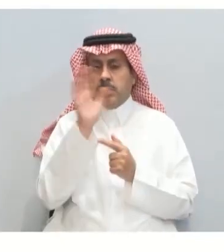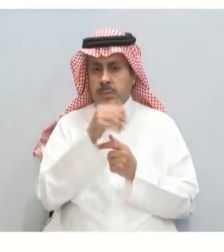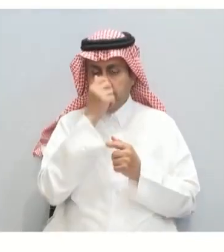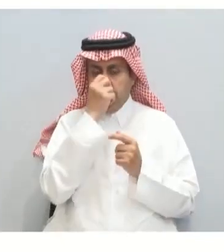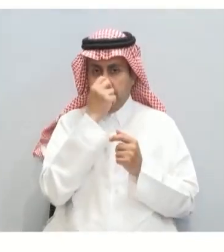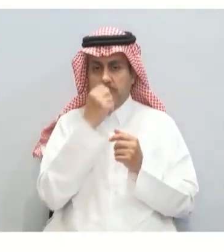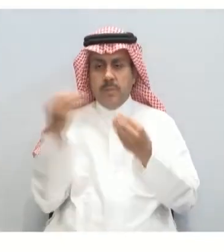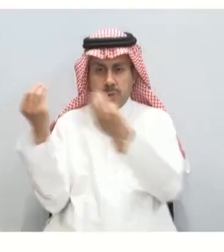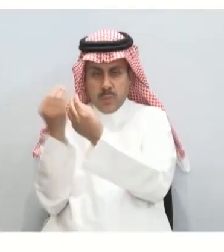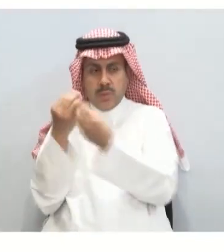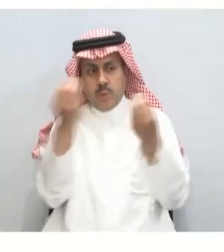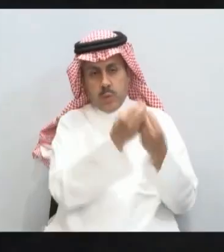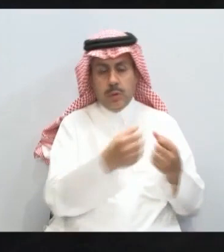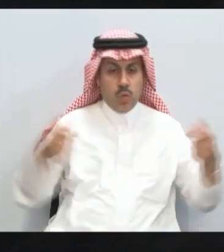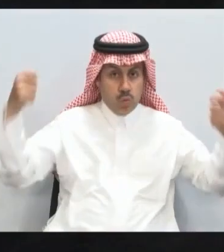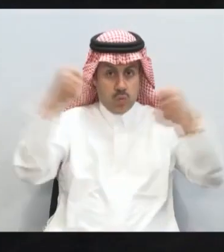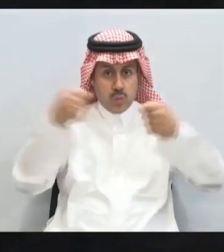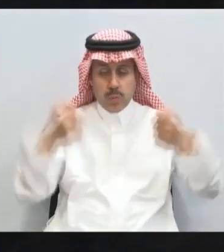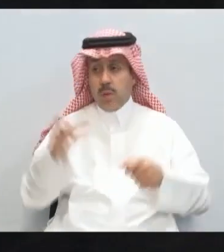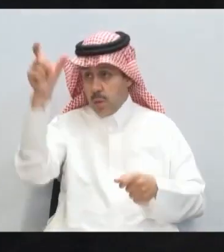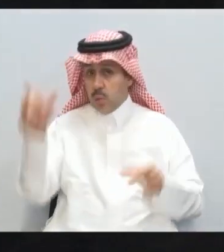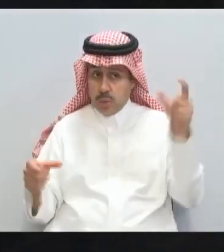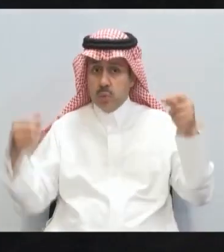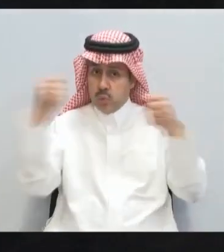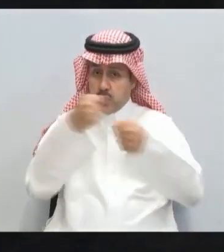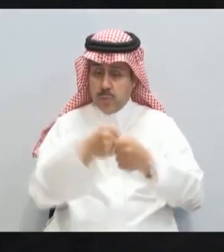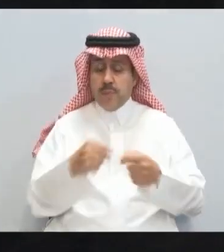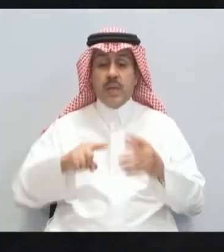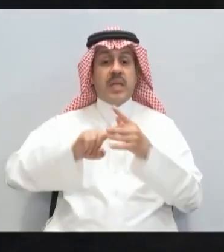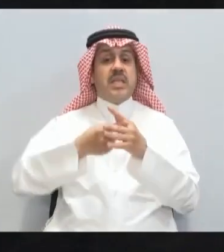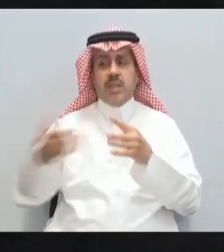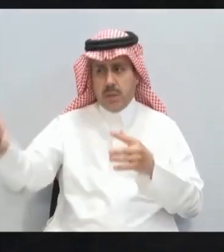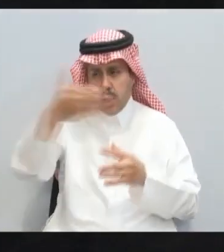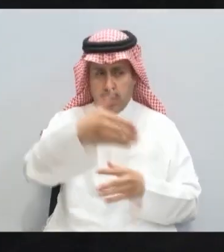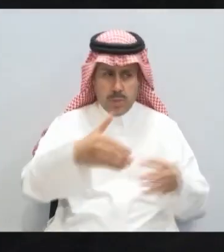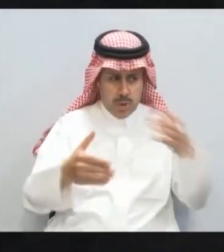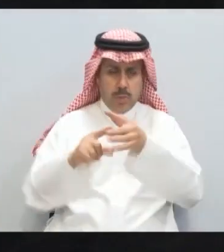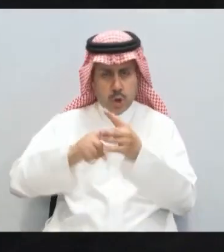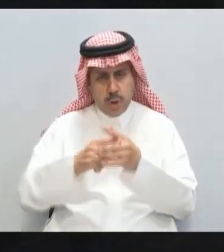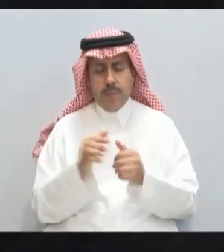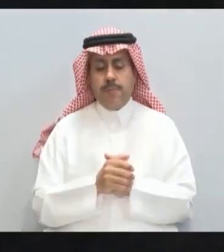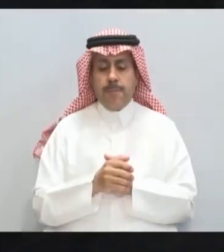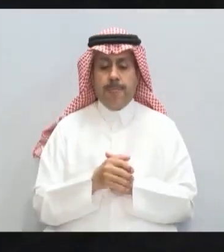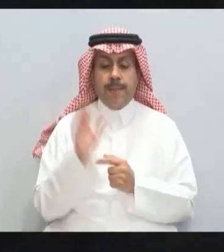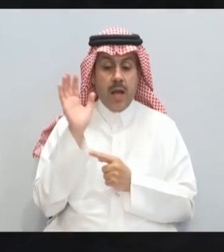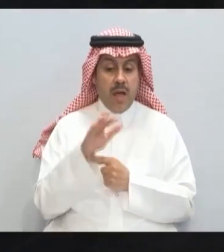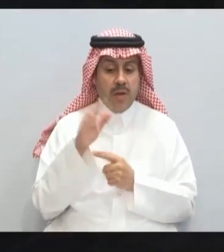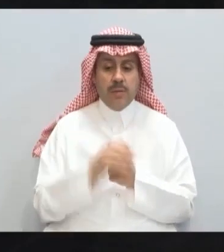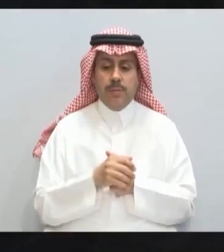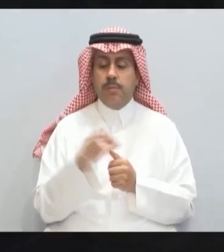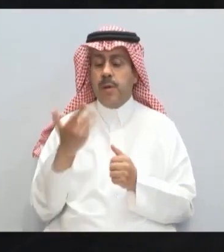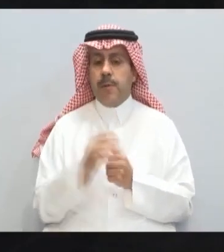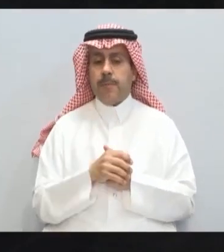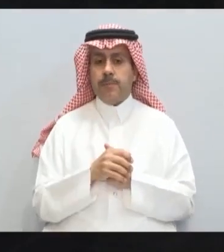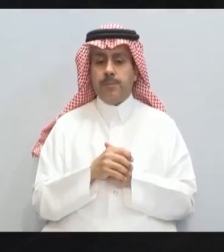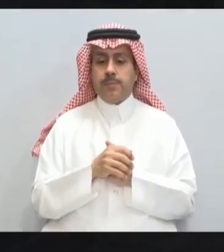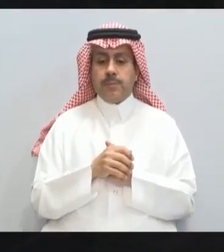جماعه جماعتين او قبيلتين او اشخاص خصومه وشحنا فيسعى الانسان للاصلاح ما